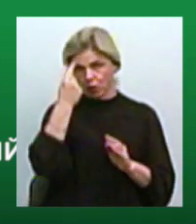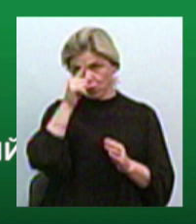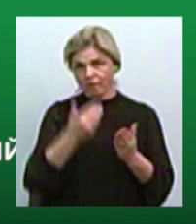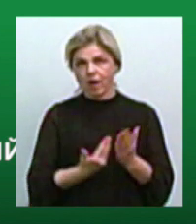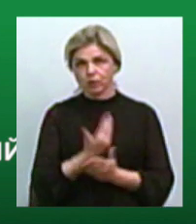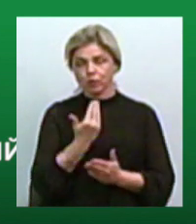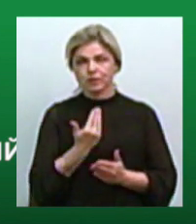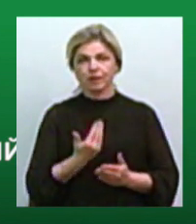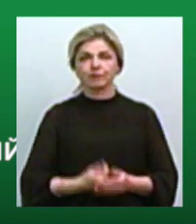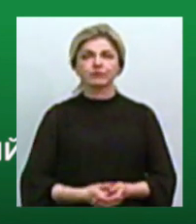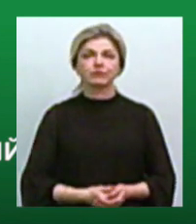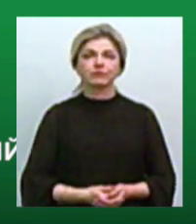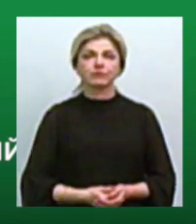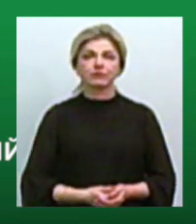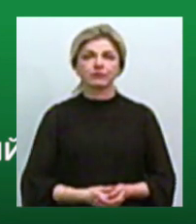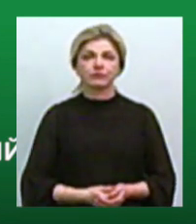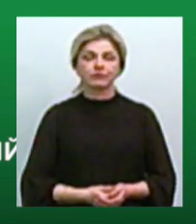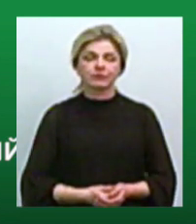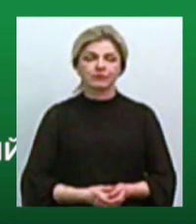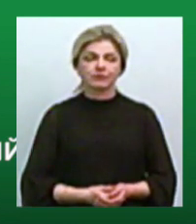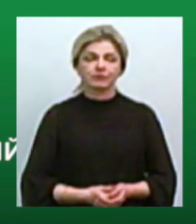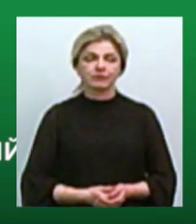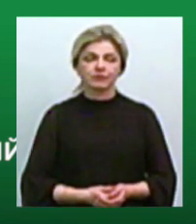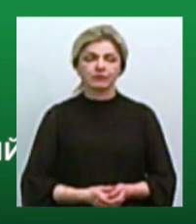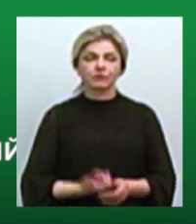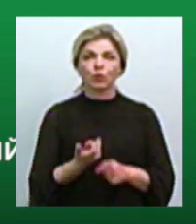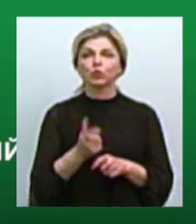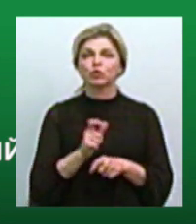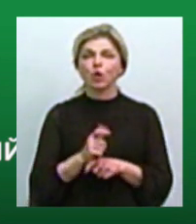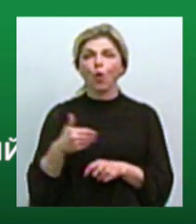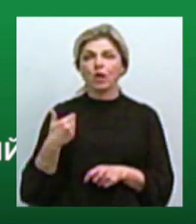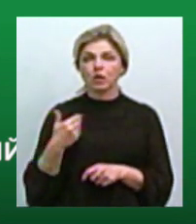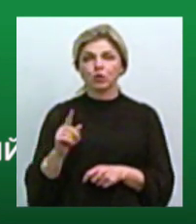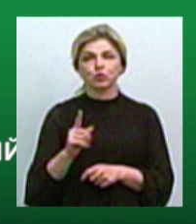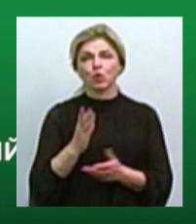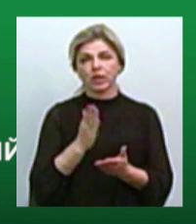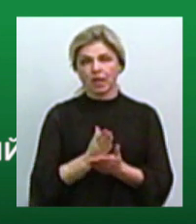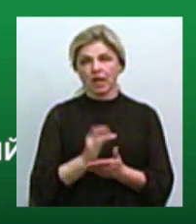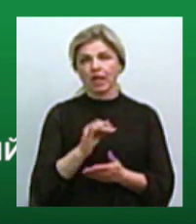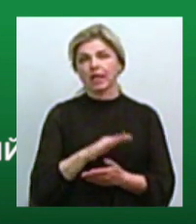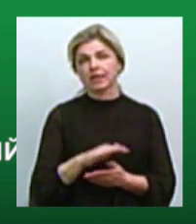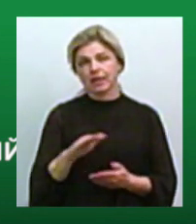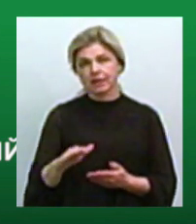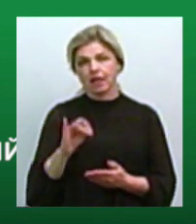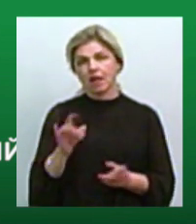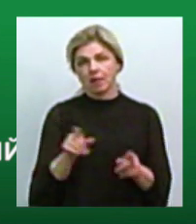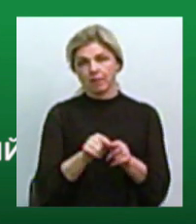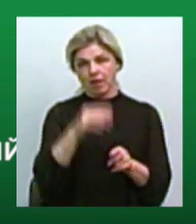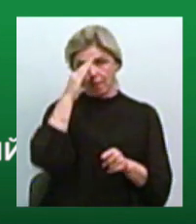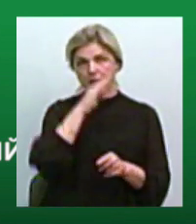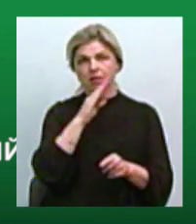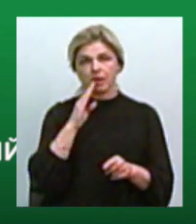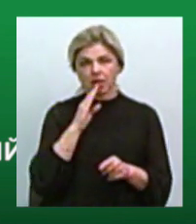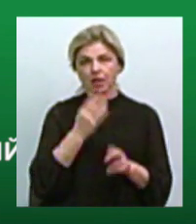що саме дуже корисно, що є і дитина, і батьки на цьому